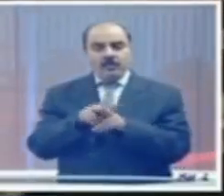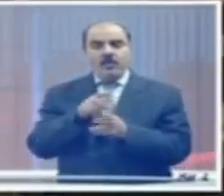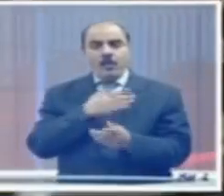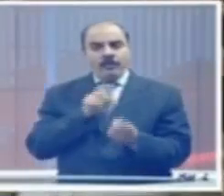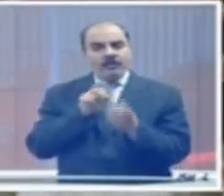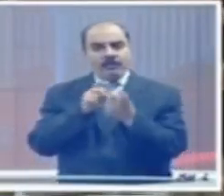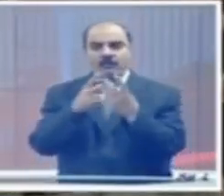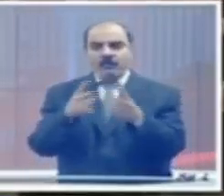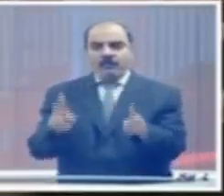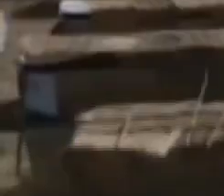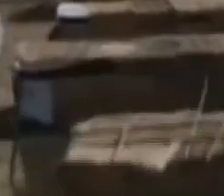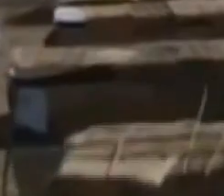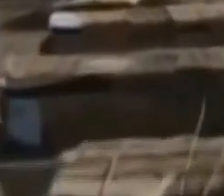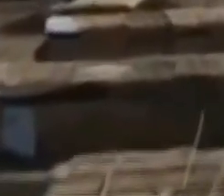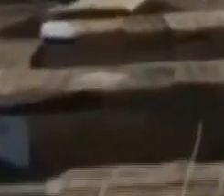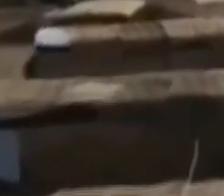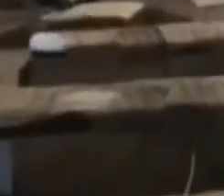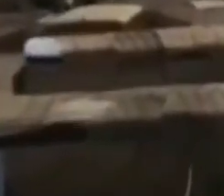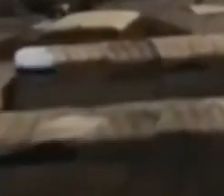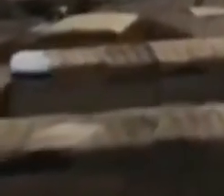القوات الحكومية.